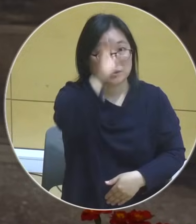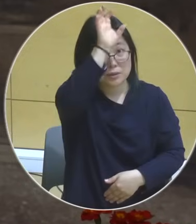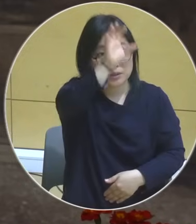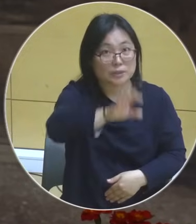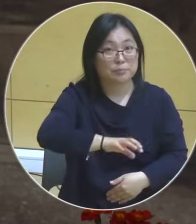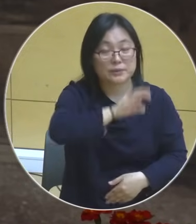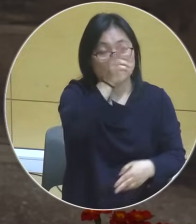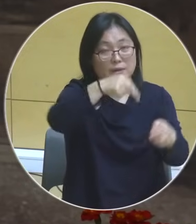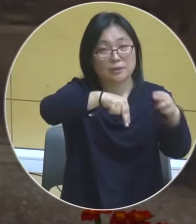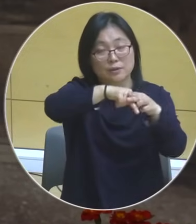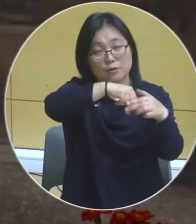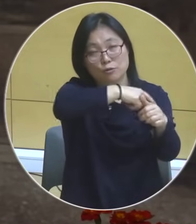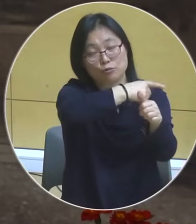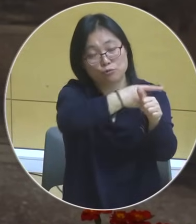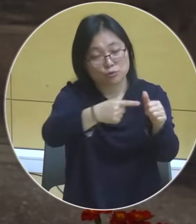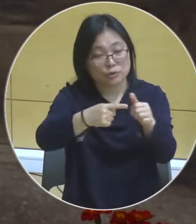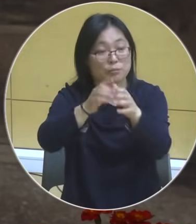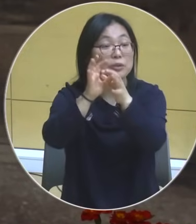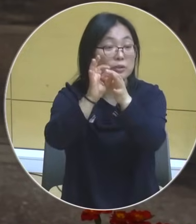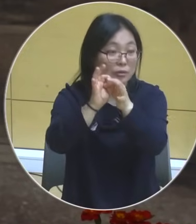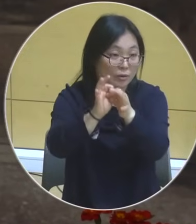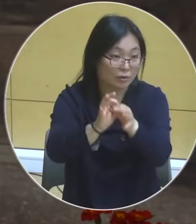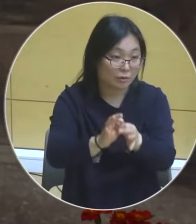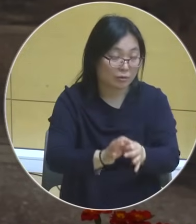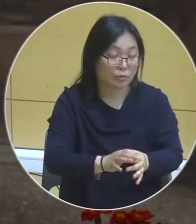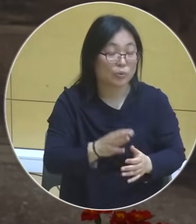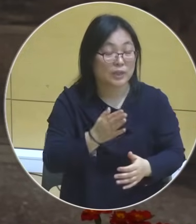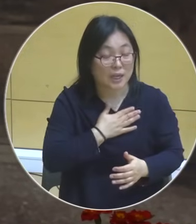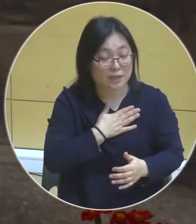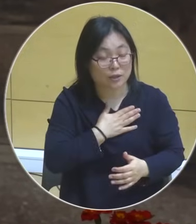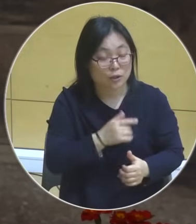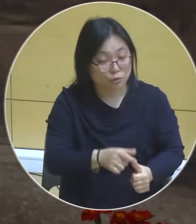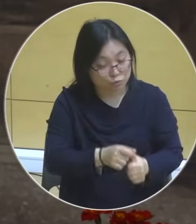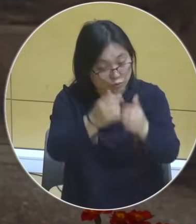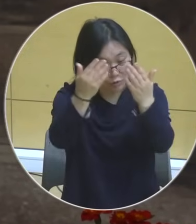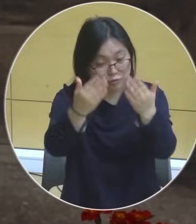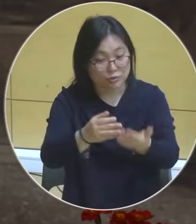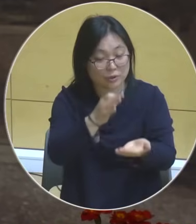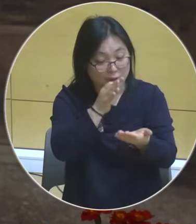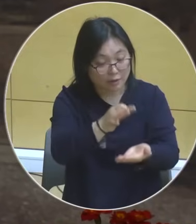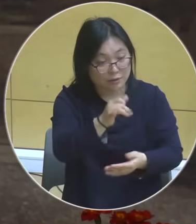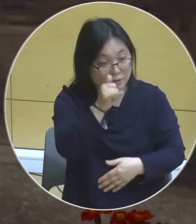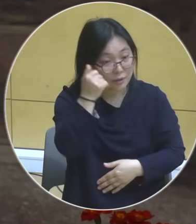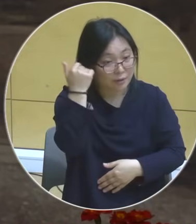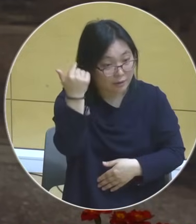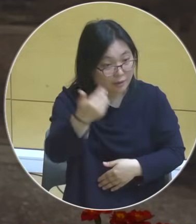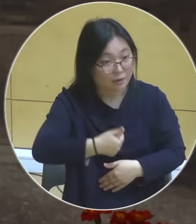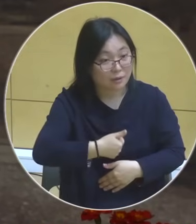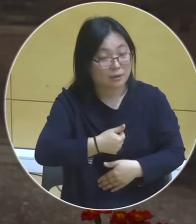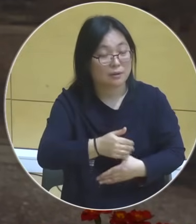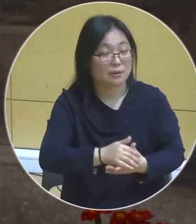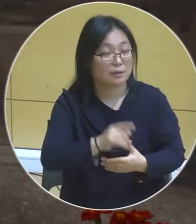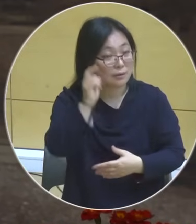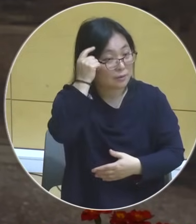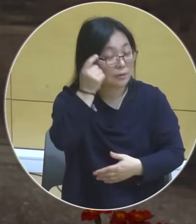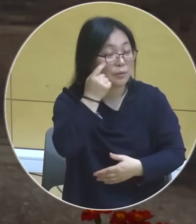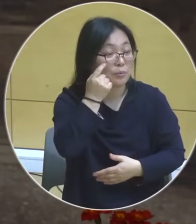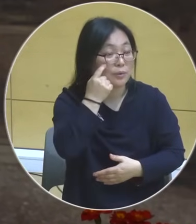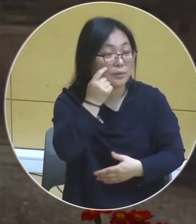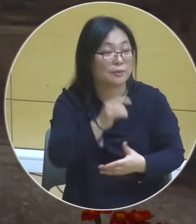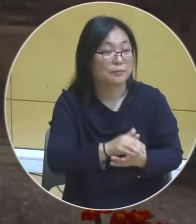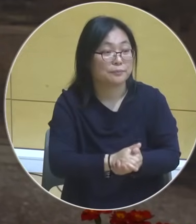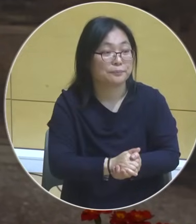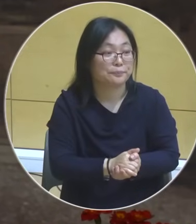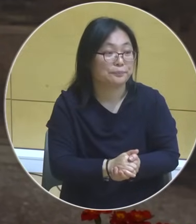십자가에 죽이시면서까지 나를 구원할 만큼 나는 가치가 있는 존재인가? 여러분 그렇게 생각하세요? 정말